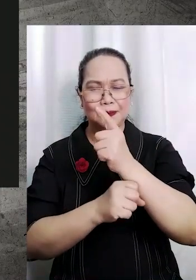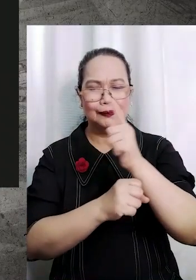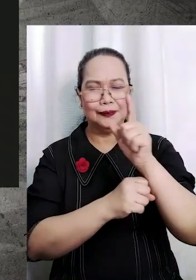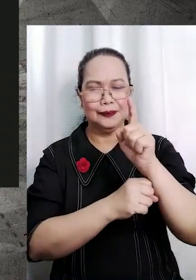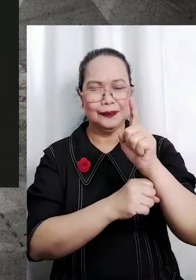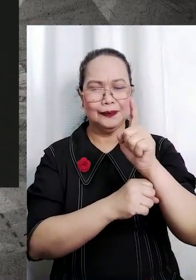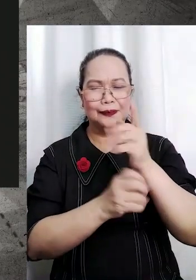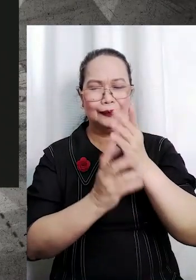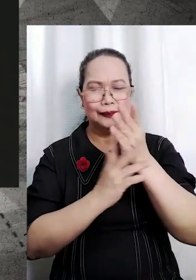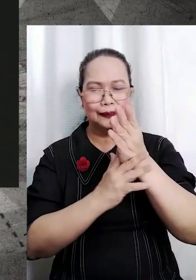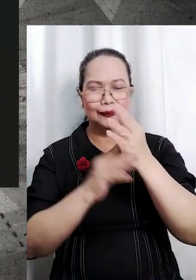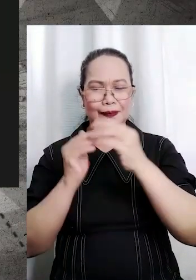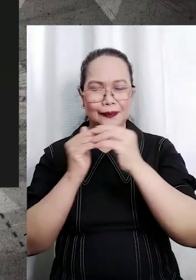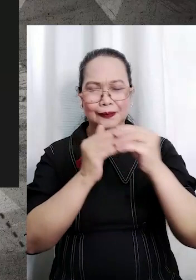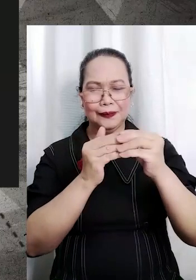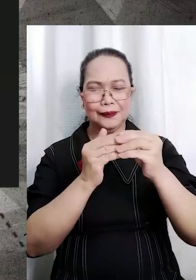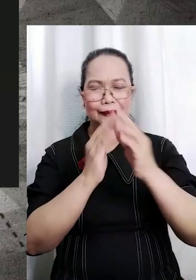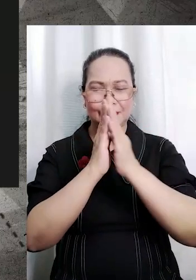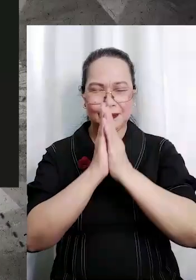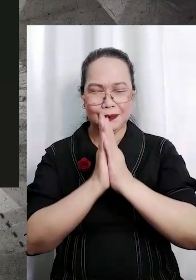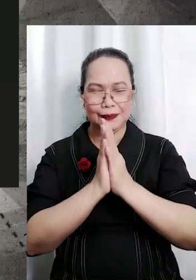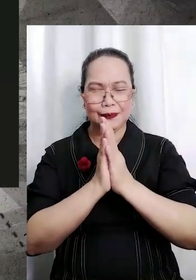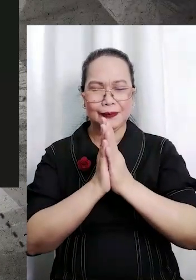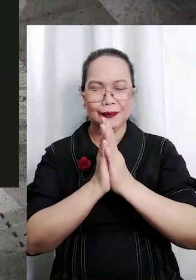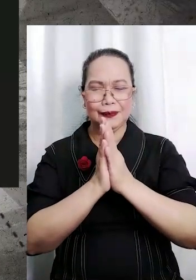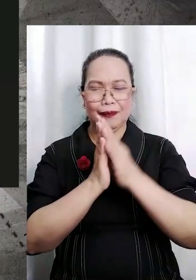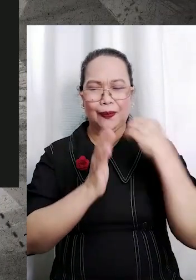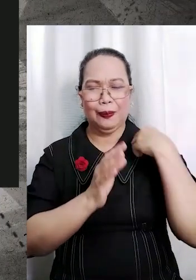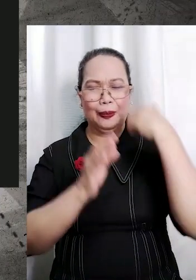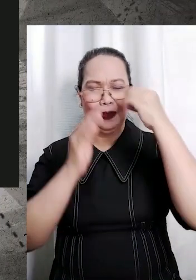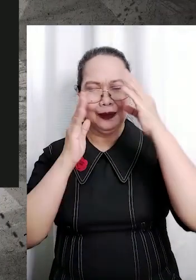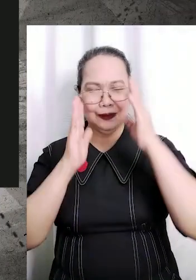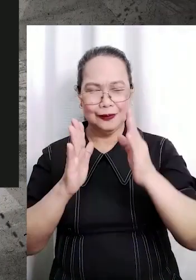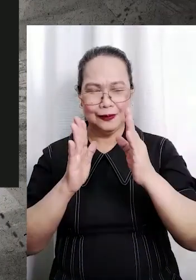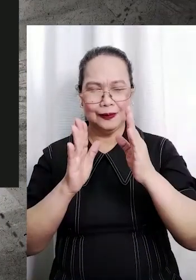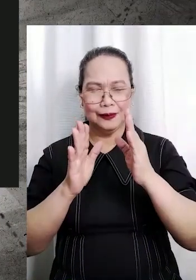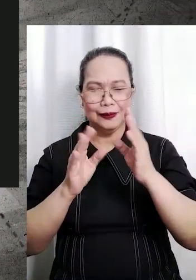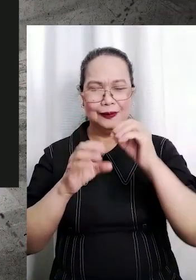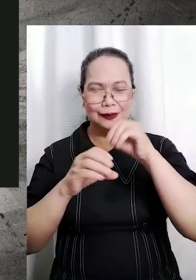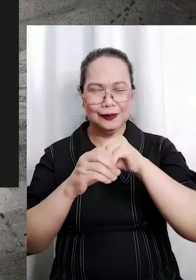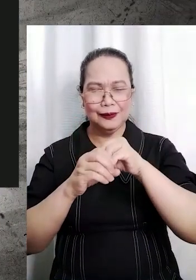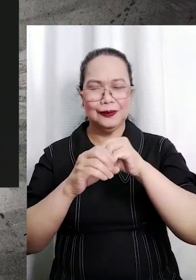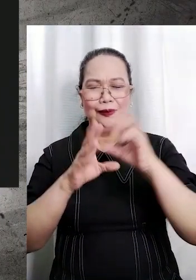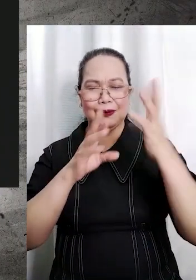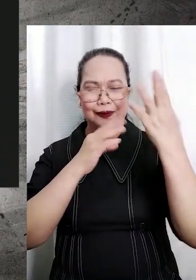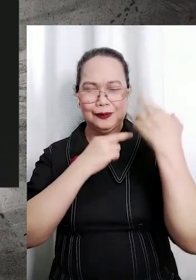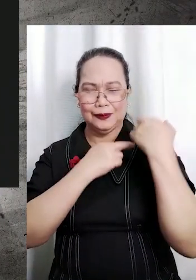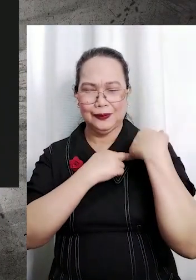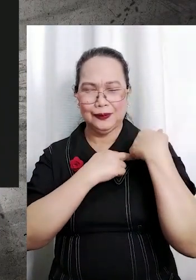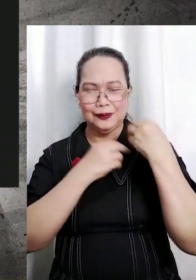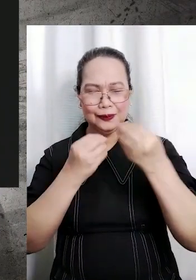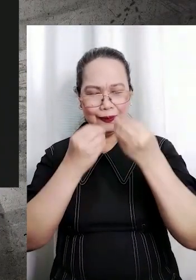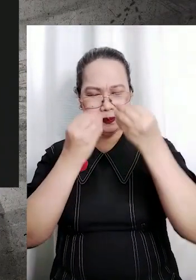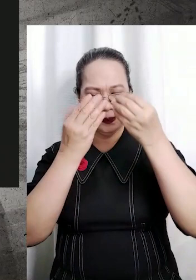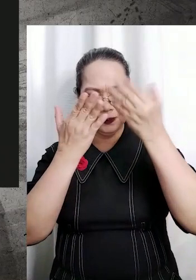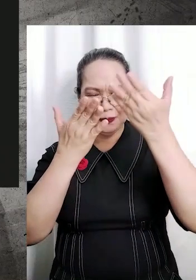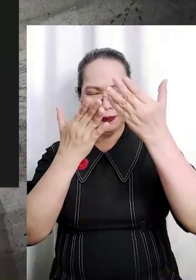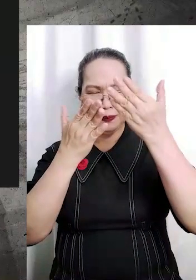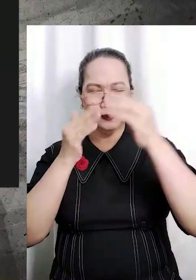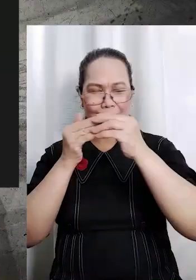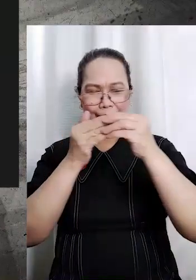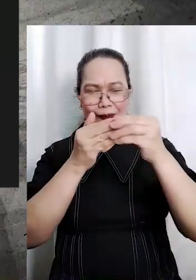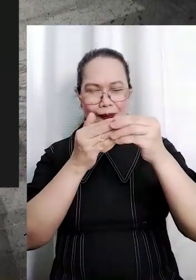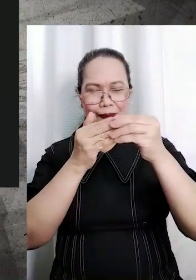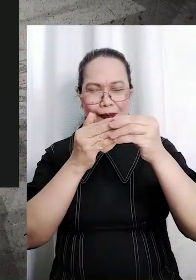year 2021 through this leadership. We pray now that as the officers will take their charge, I commit them to